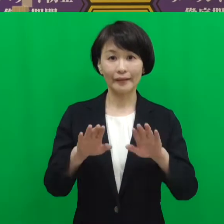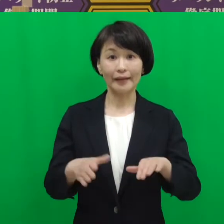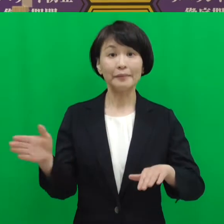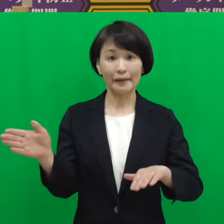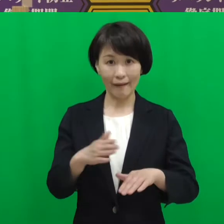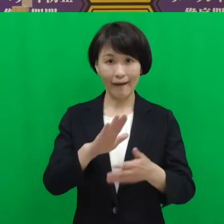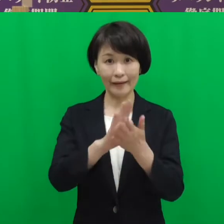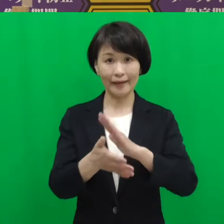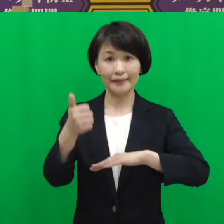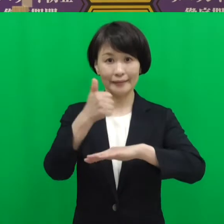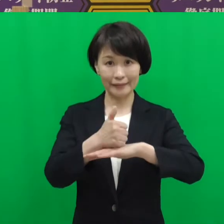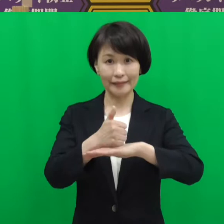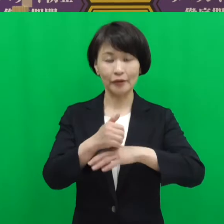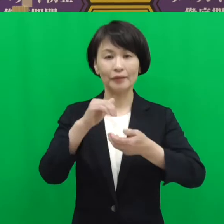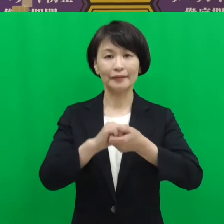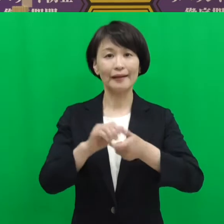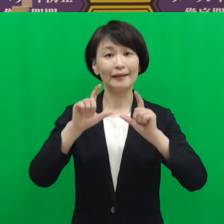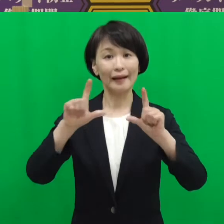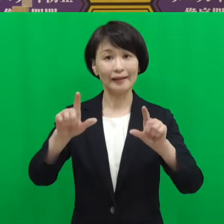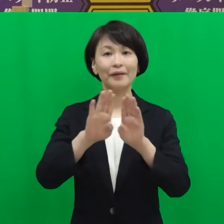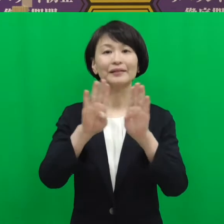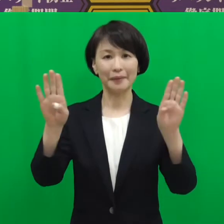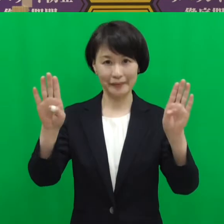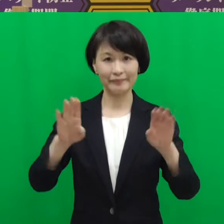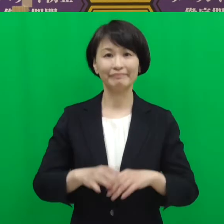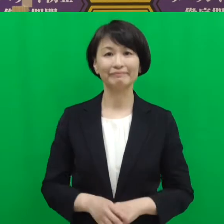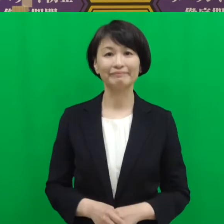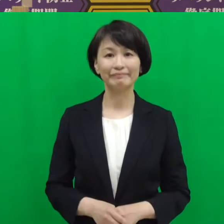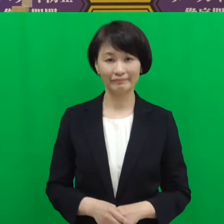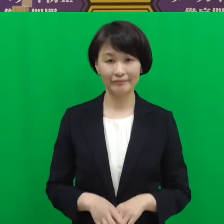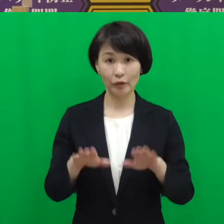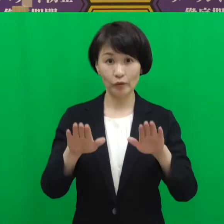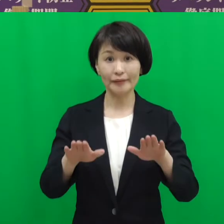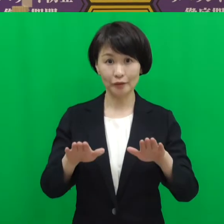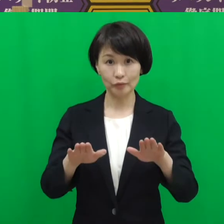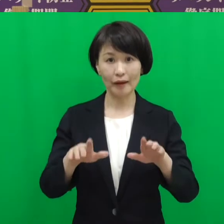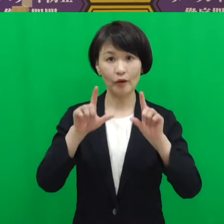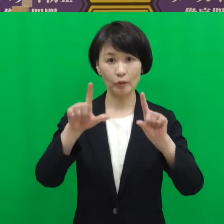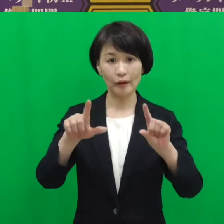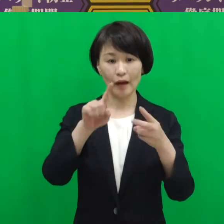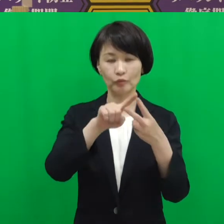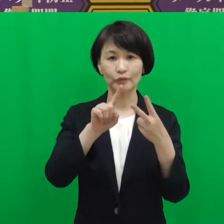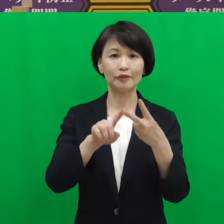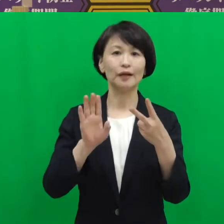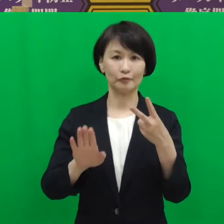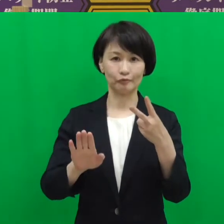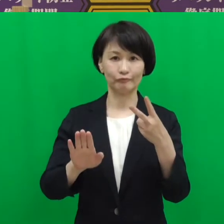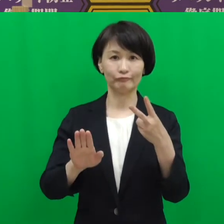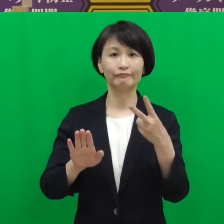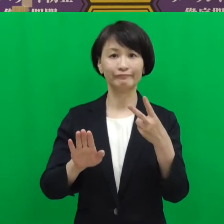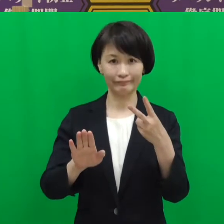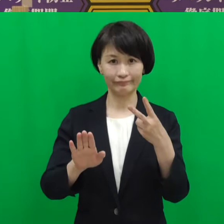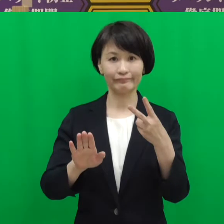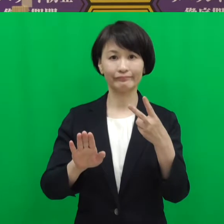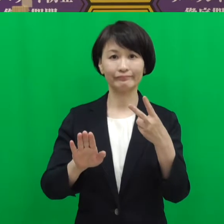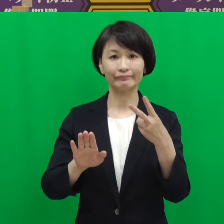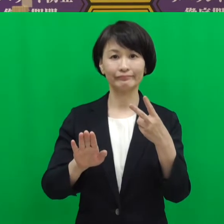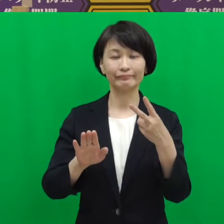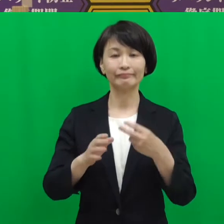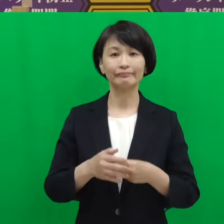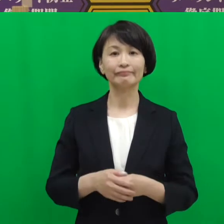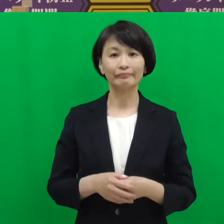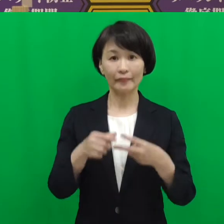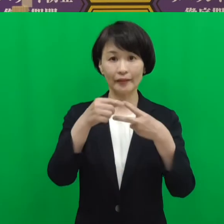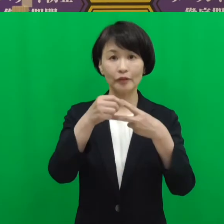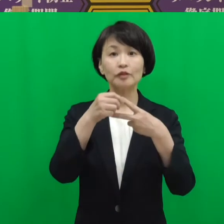ただいまから知事定例記者会見を始めます。本日は知事からの発表項目が2件ございます。